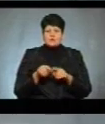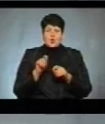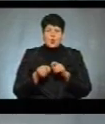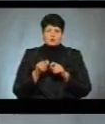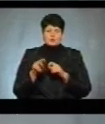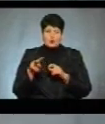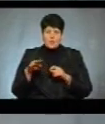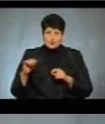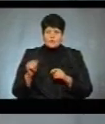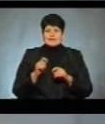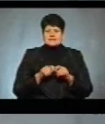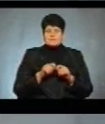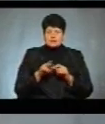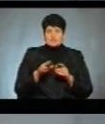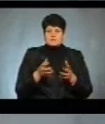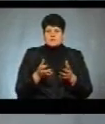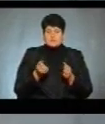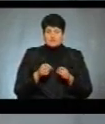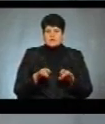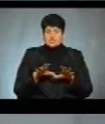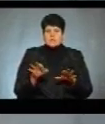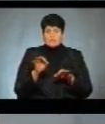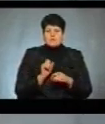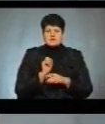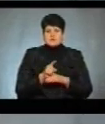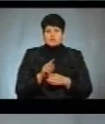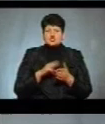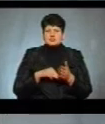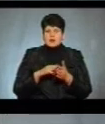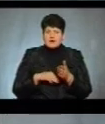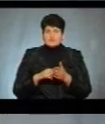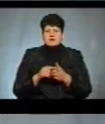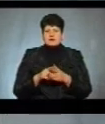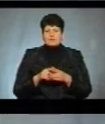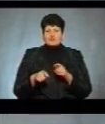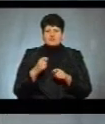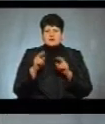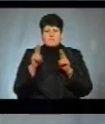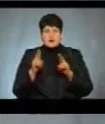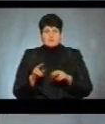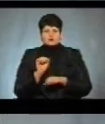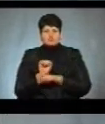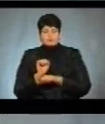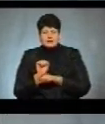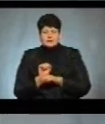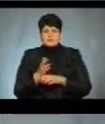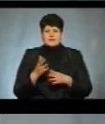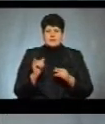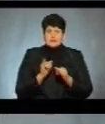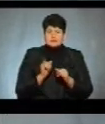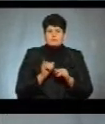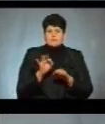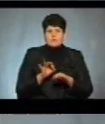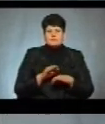засобів. Інспектори з паркування приймають рішення про призначення штрафу за порушення правил зупинки, стоянки та паркування транспортних засобів і